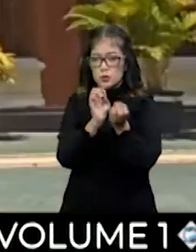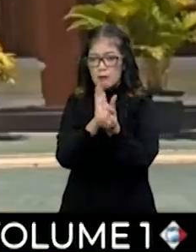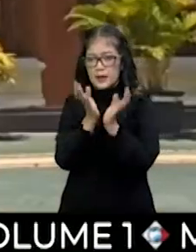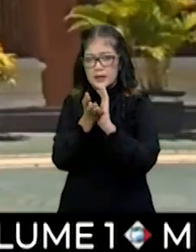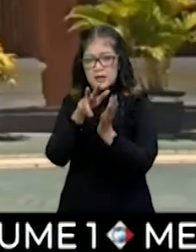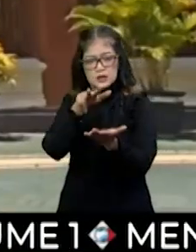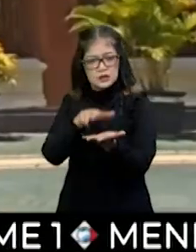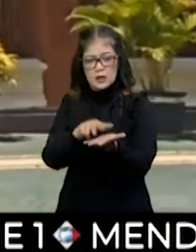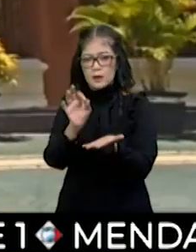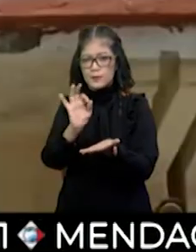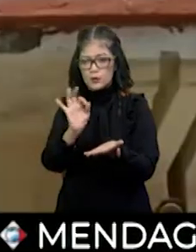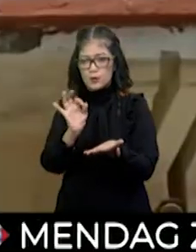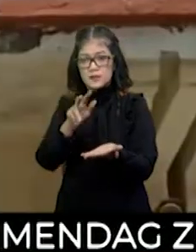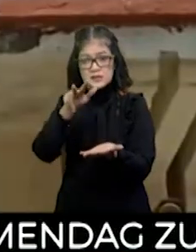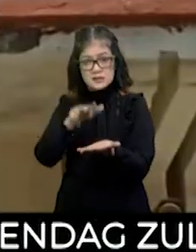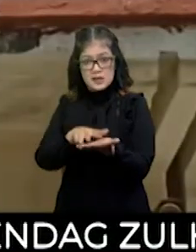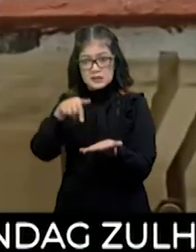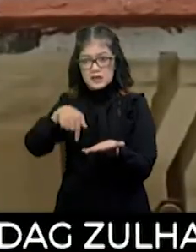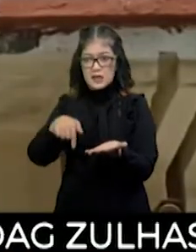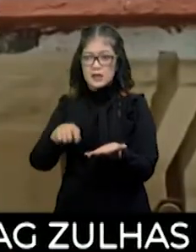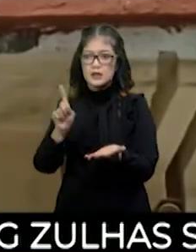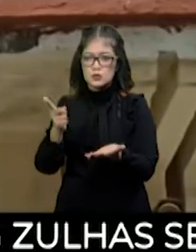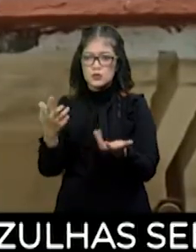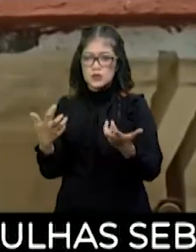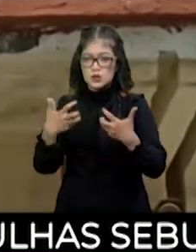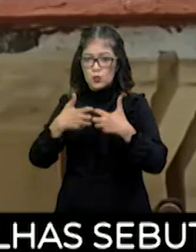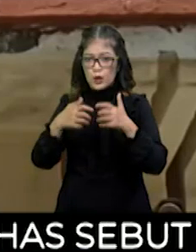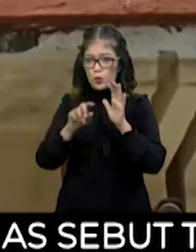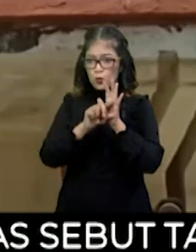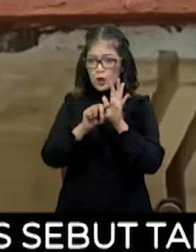melalui pengadilan merupakan amanat Undang-Undang RI tentang